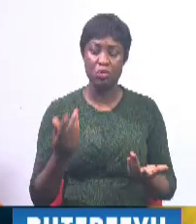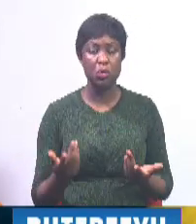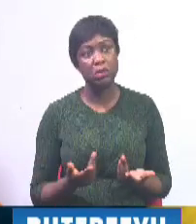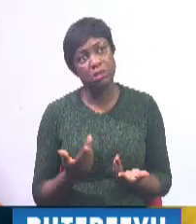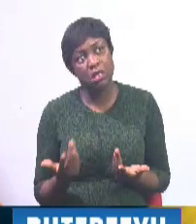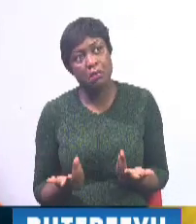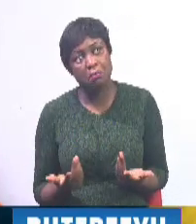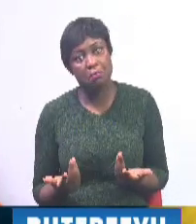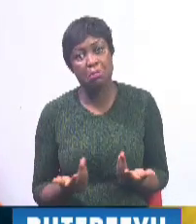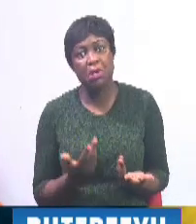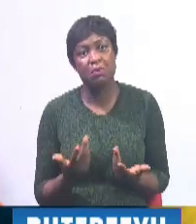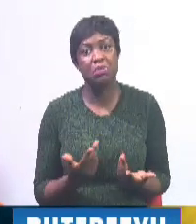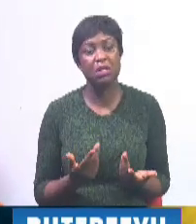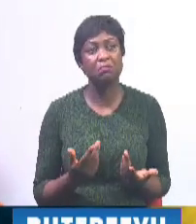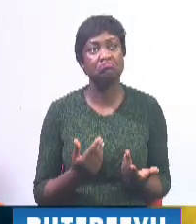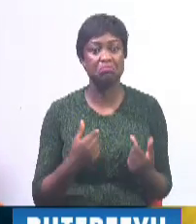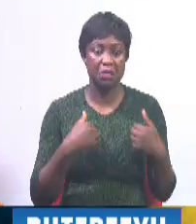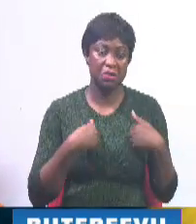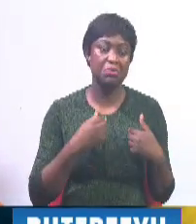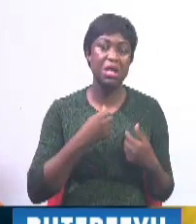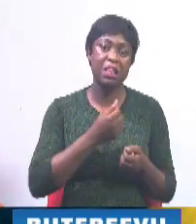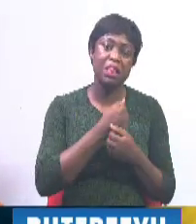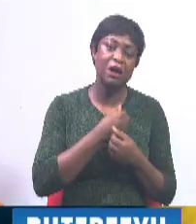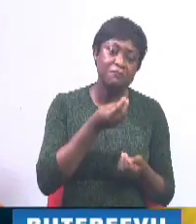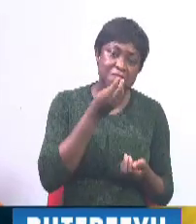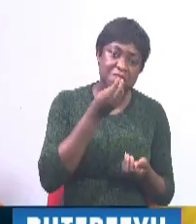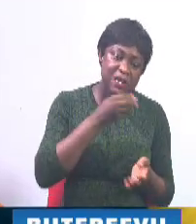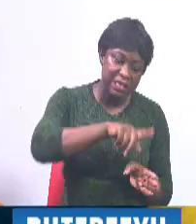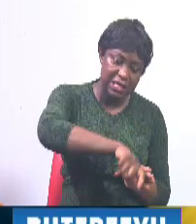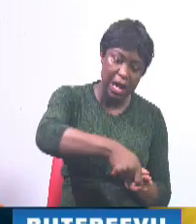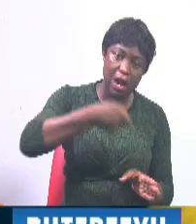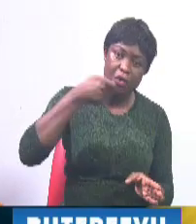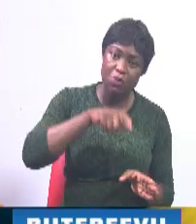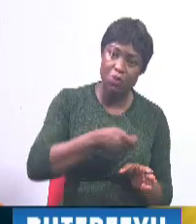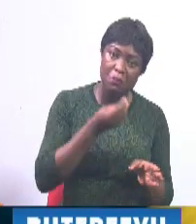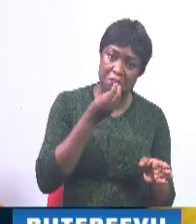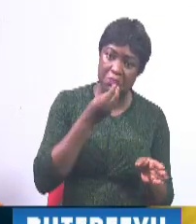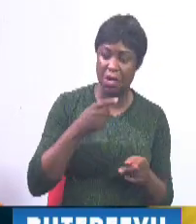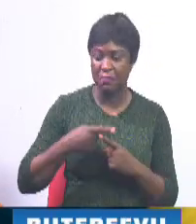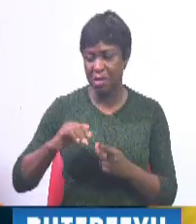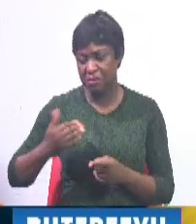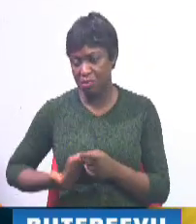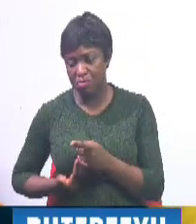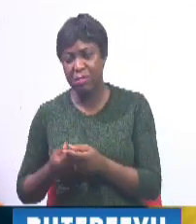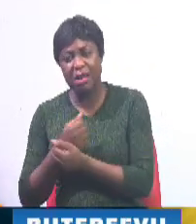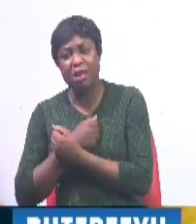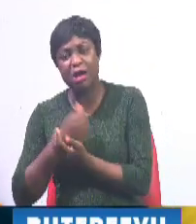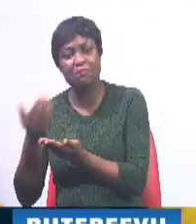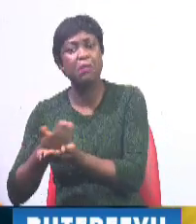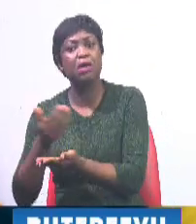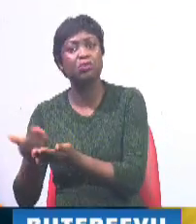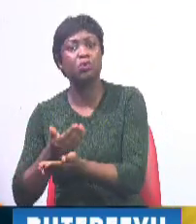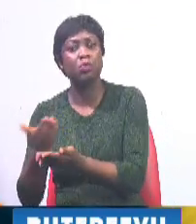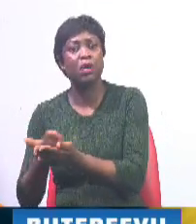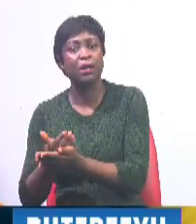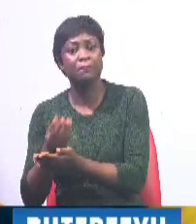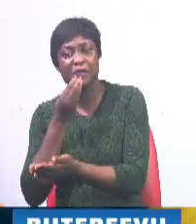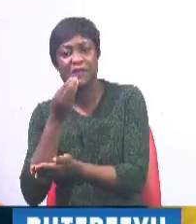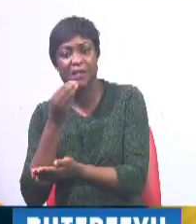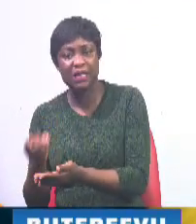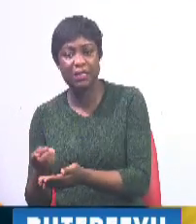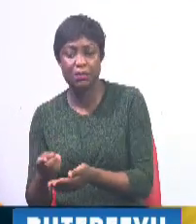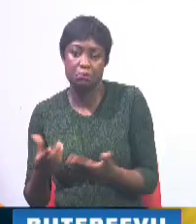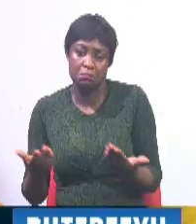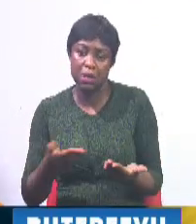kulya kalo naye ng'omukyala yayagala kulya matooki. Ekyo kitegeeza waakiri mufumbe emmere ya